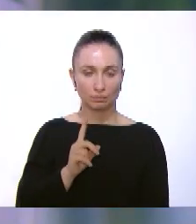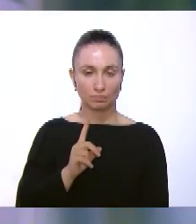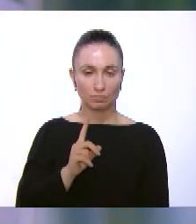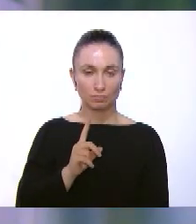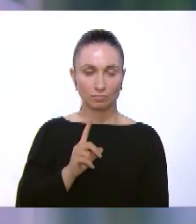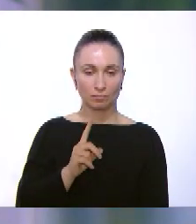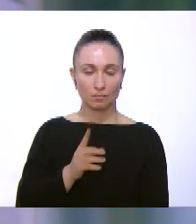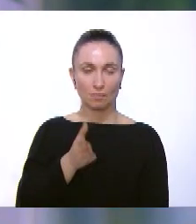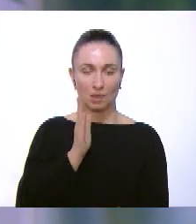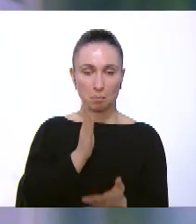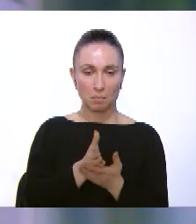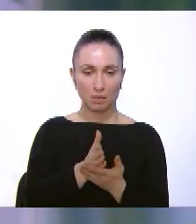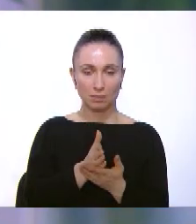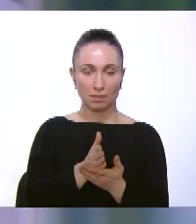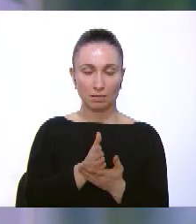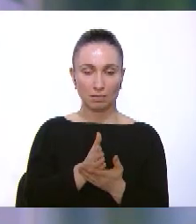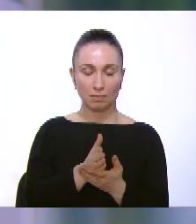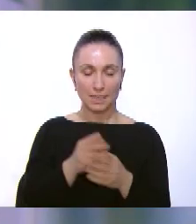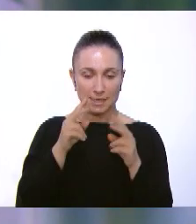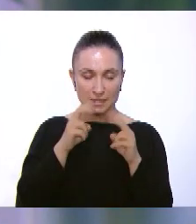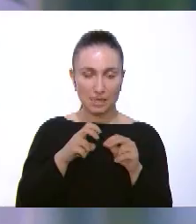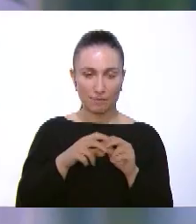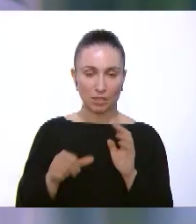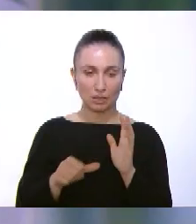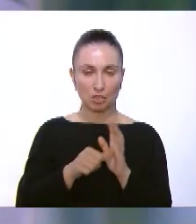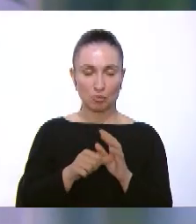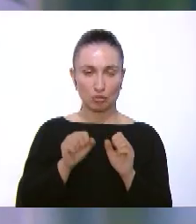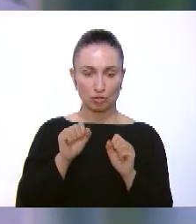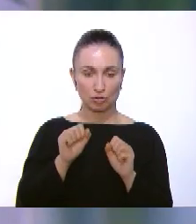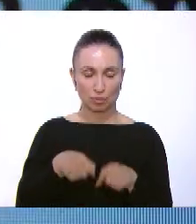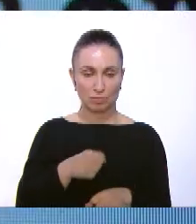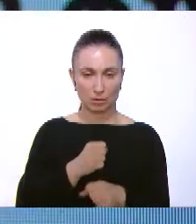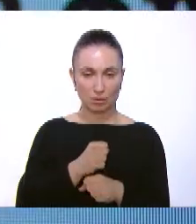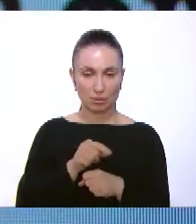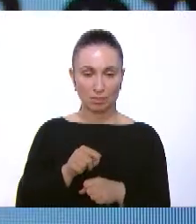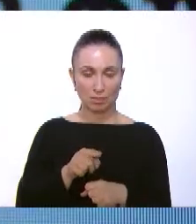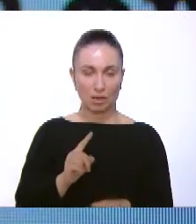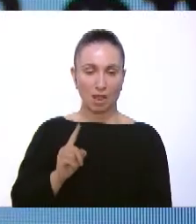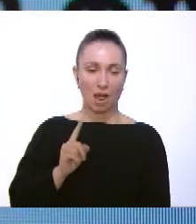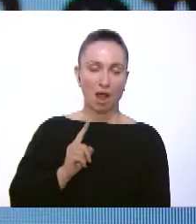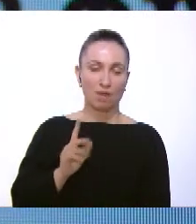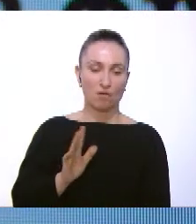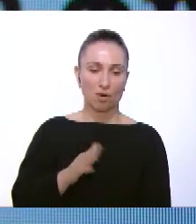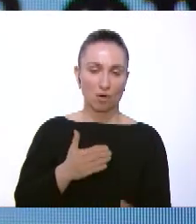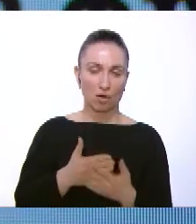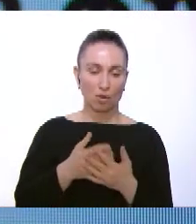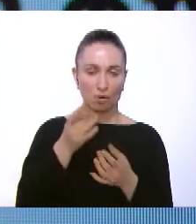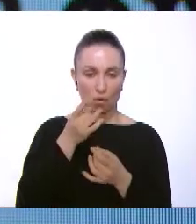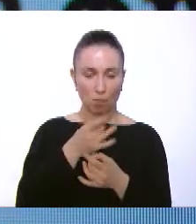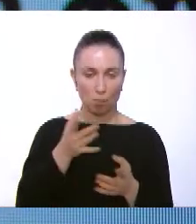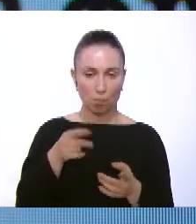რომ პირდაპირ საკვლევი ნიმუშიდან შეიძლება გაკეთდეს და არ ველოდებით